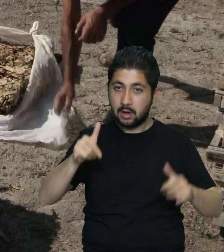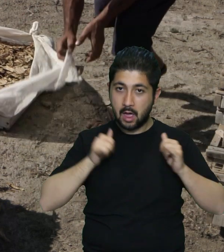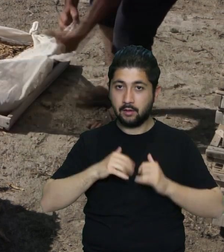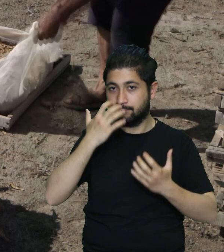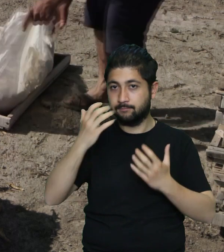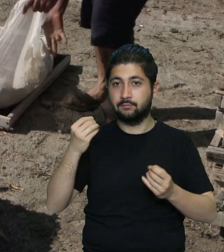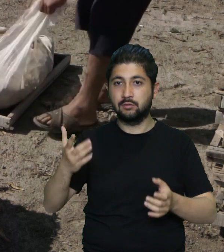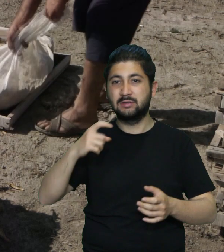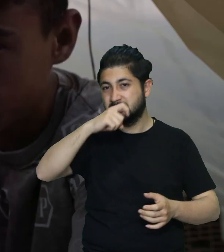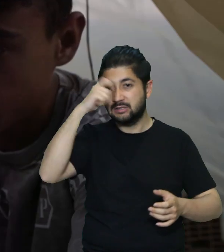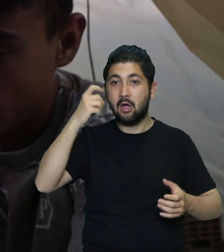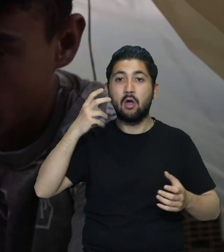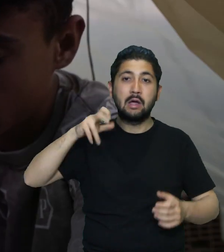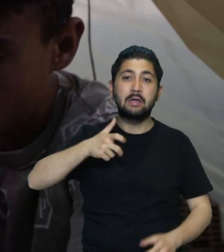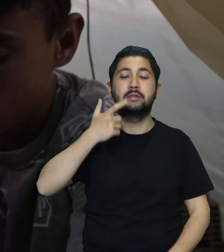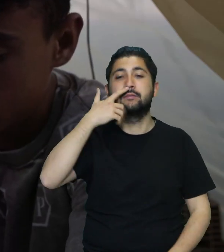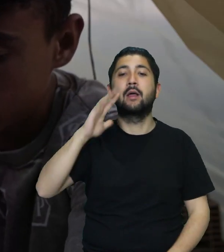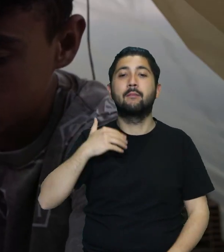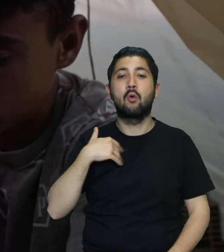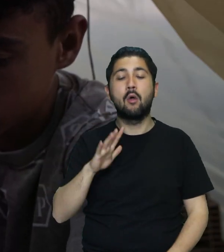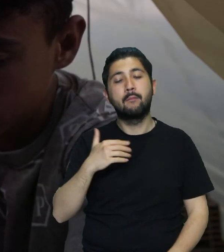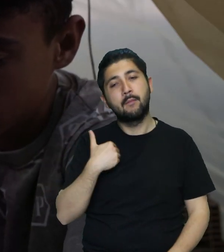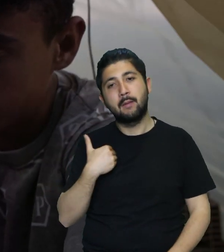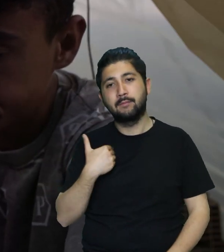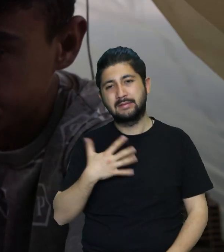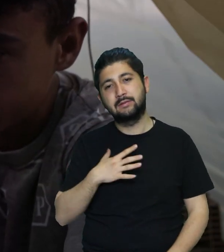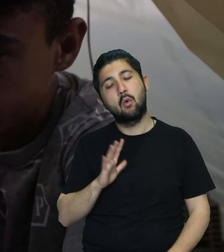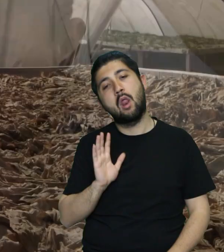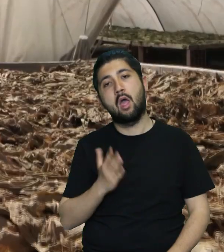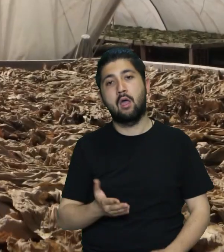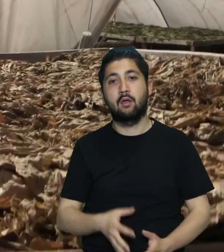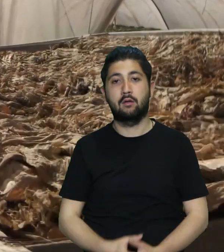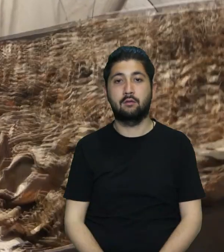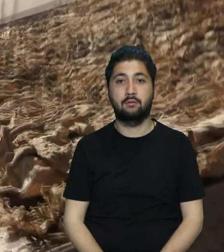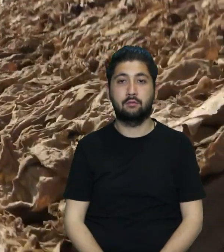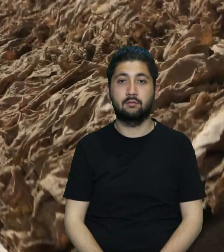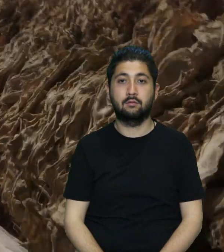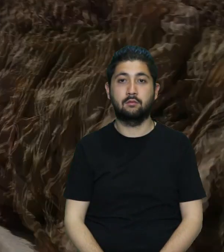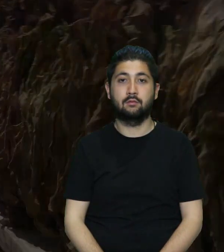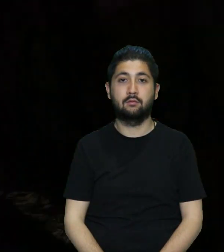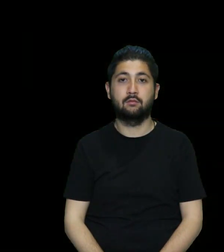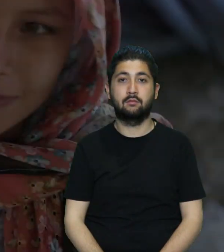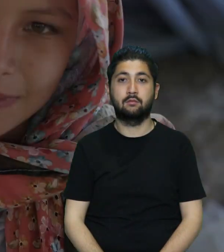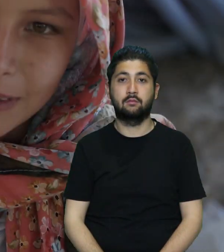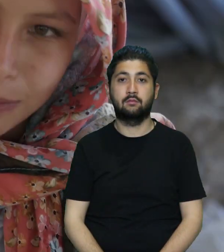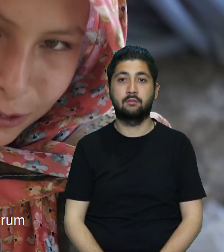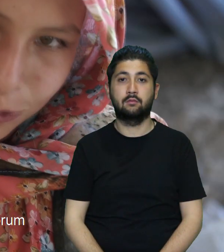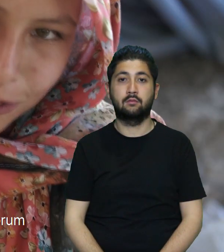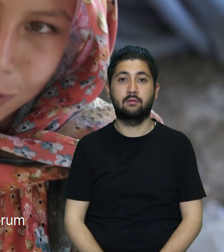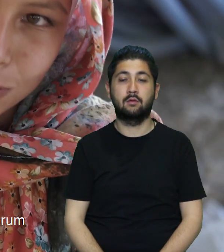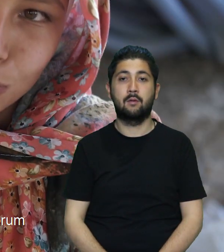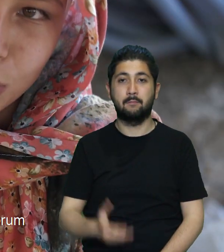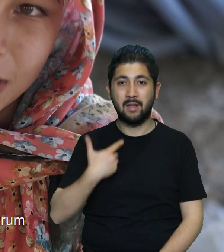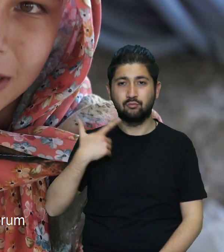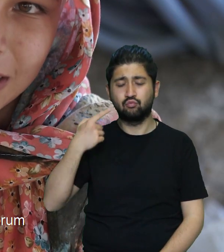olmasını isterim. Sıcak görmemesini isterim. Hani öyle benim isteğim. Tütünlerin dizili olduğu tezgahları kitap gibi katladılar. Ben